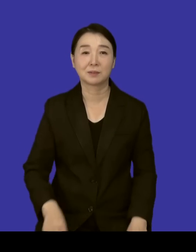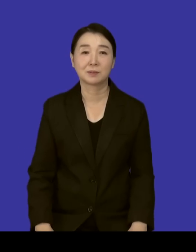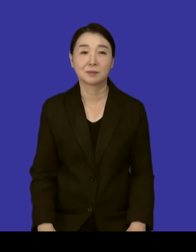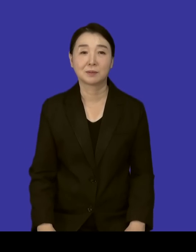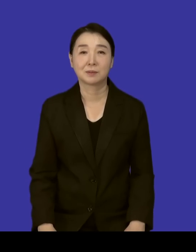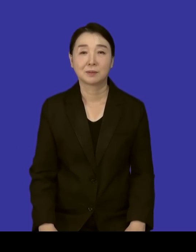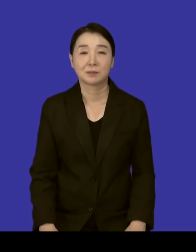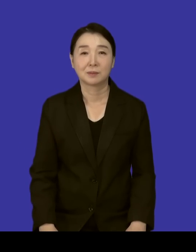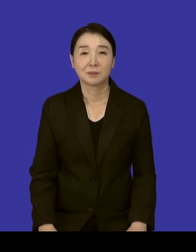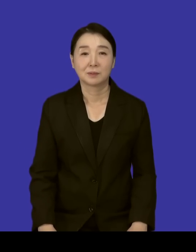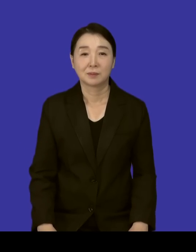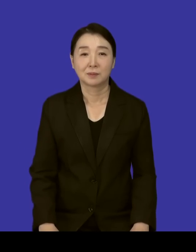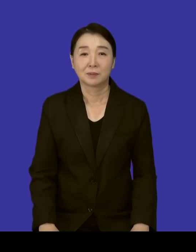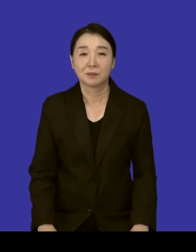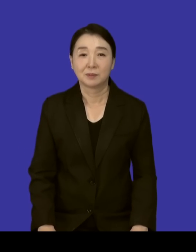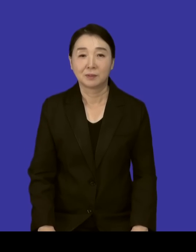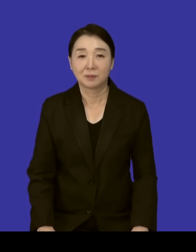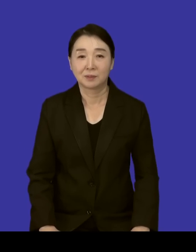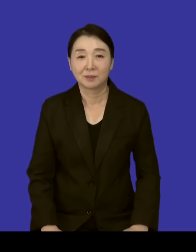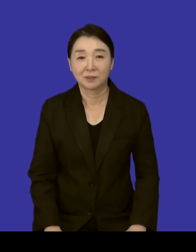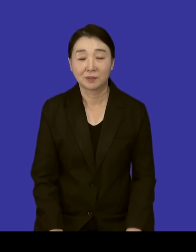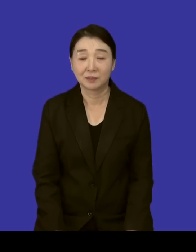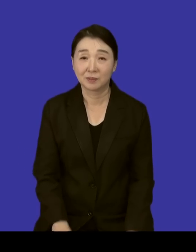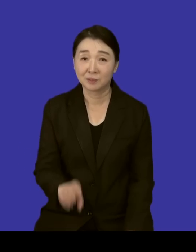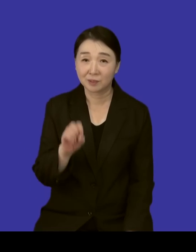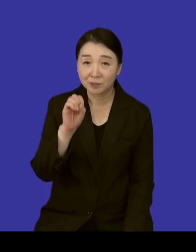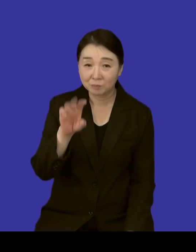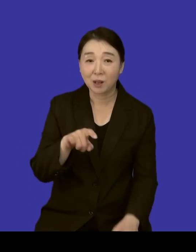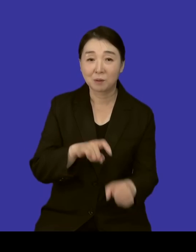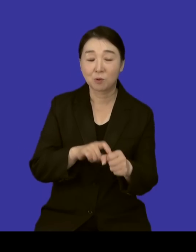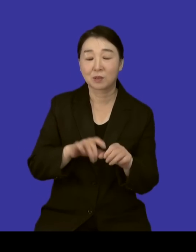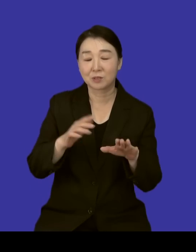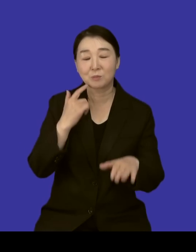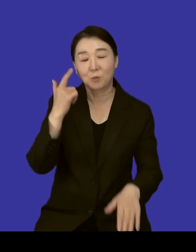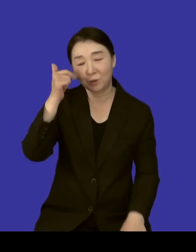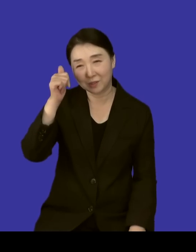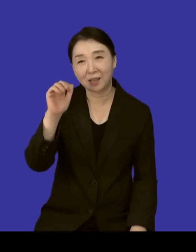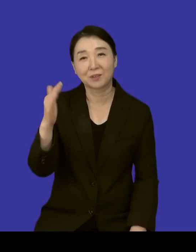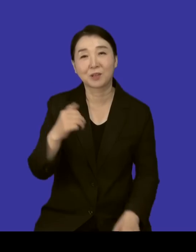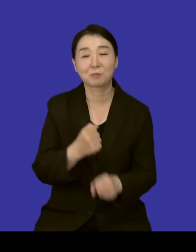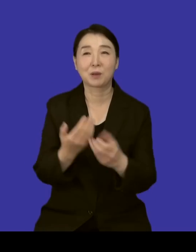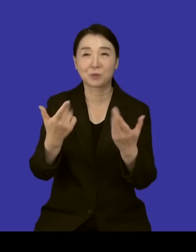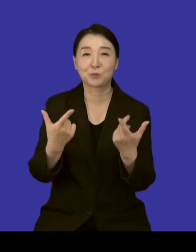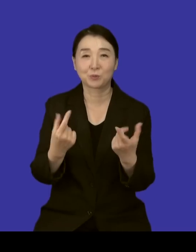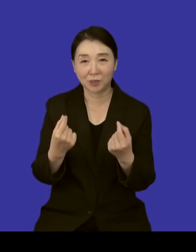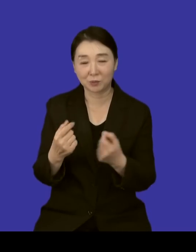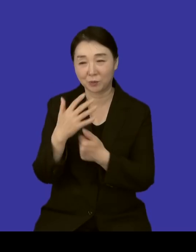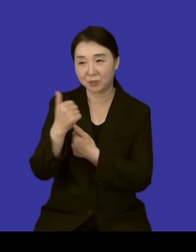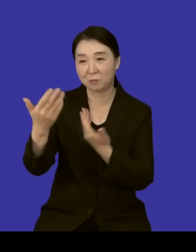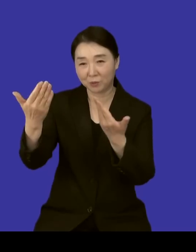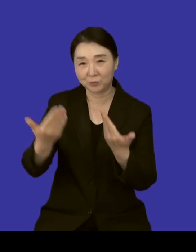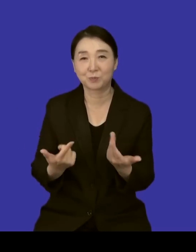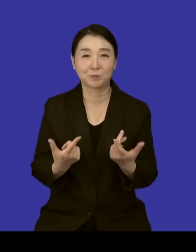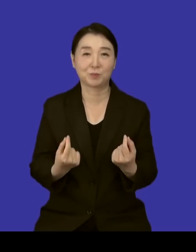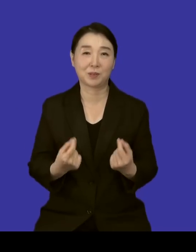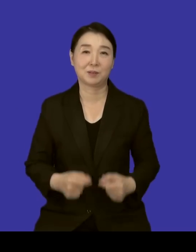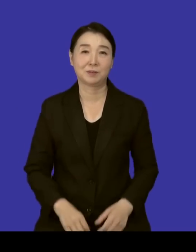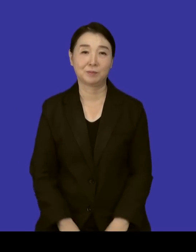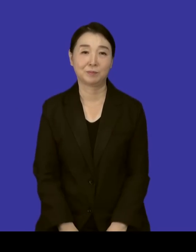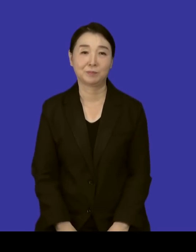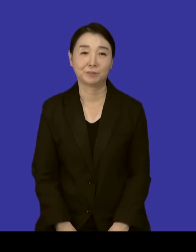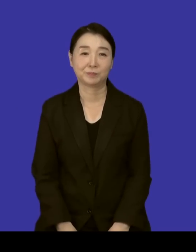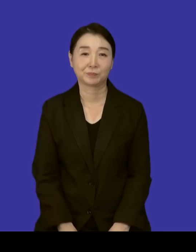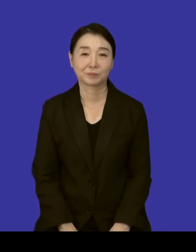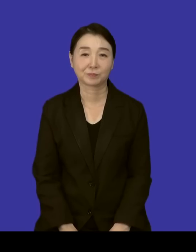네네. 그래서 그 얘기하라고 저를 이렇게 지금 목사되게 하고 사명을 주셨다고 생각을